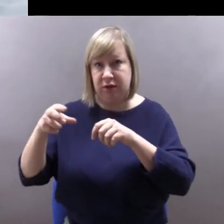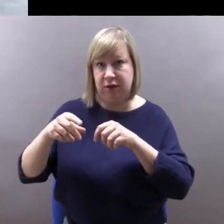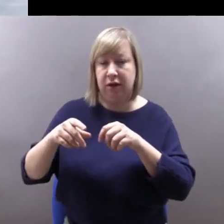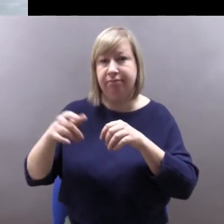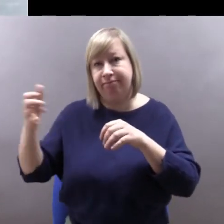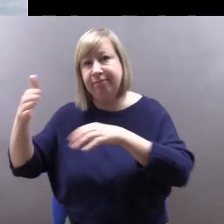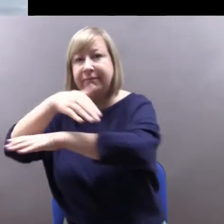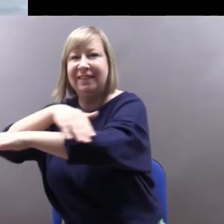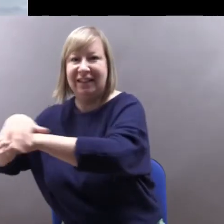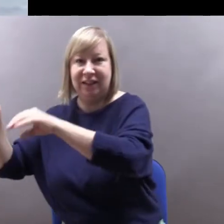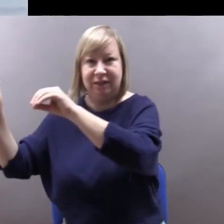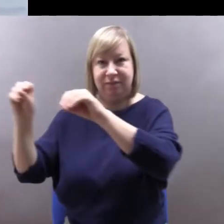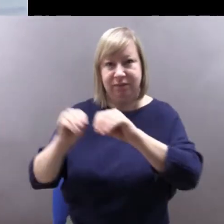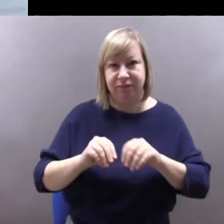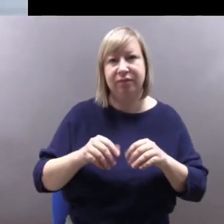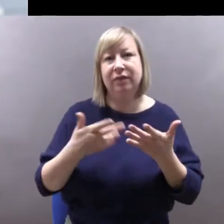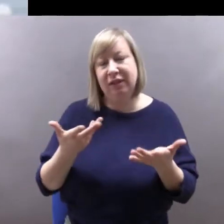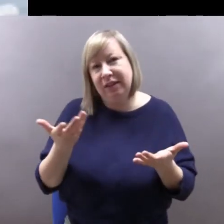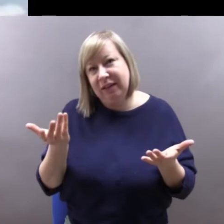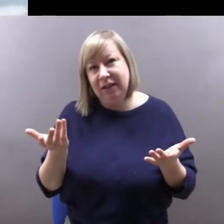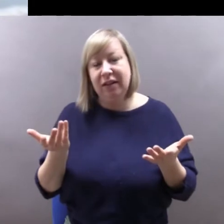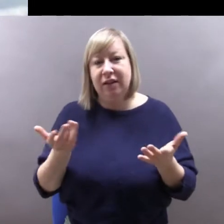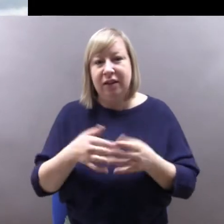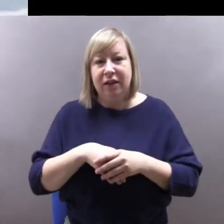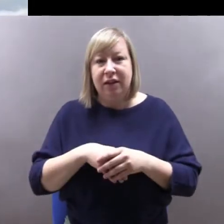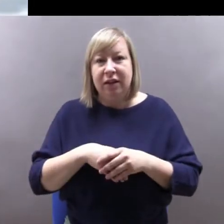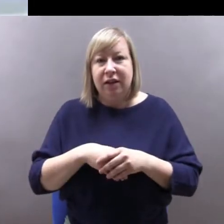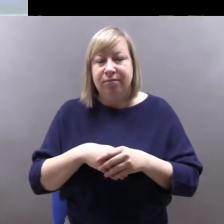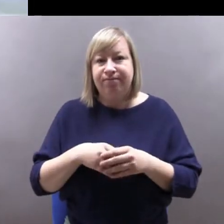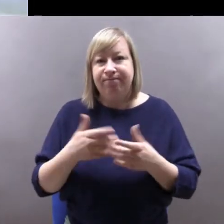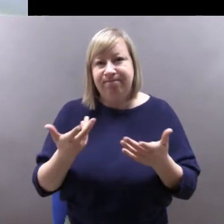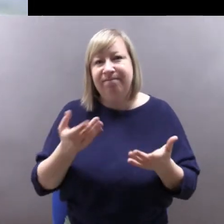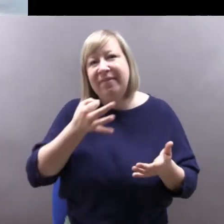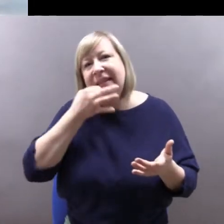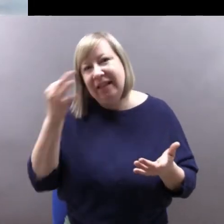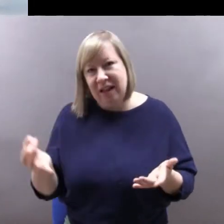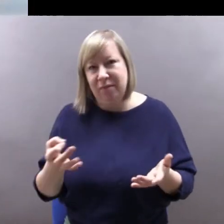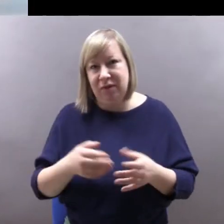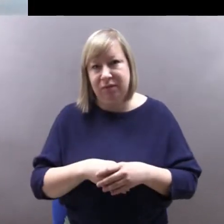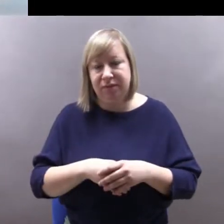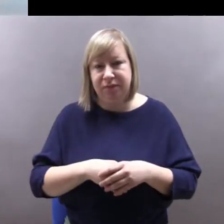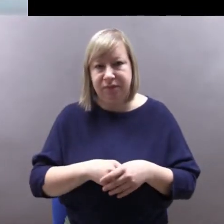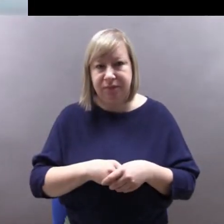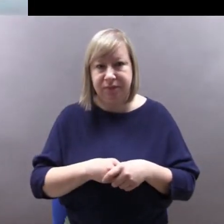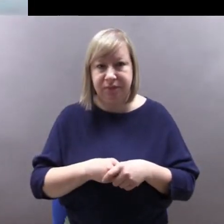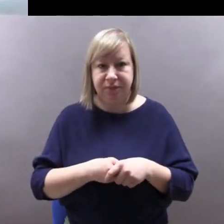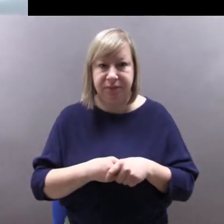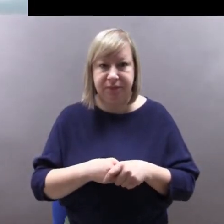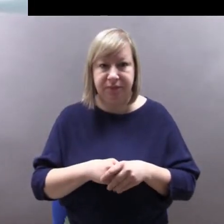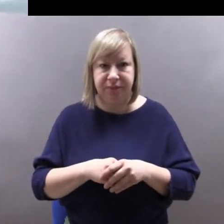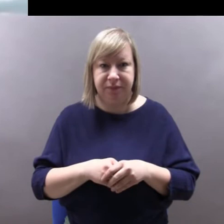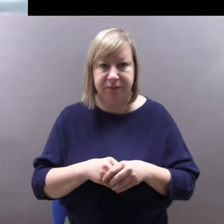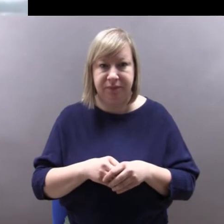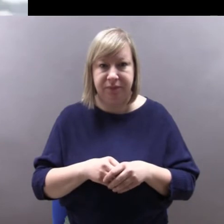No, a po drugie właśnie wynika to z przepisów chociażby UDT, no, że te urządzenia muszą być objęte nadzorem